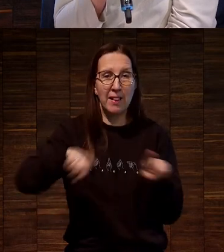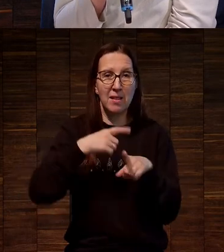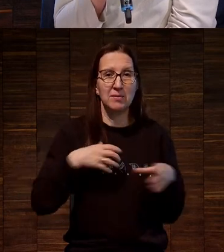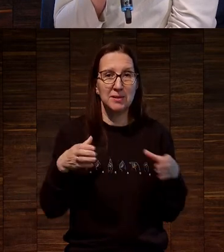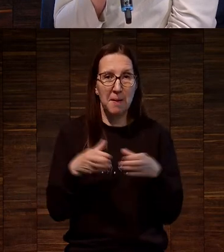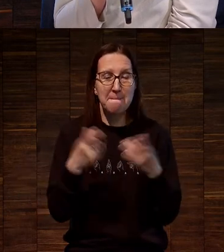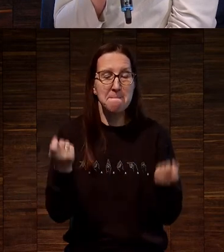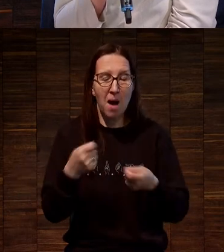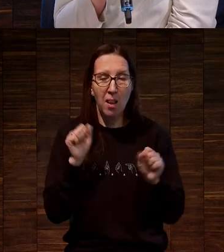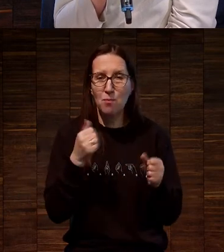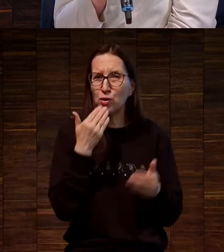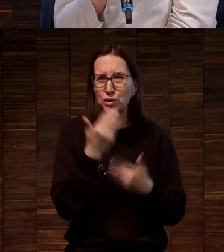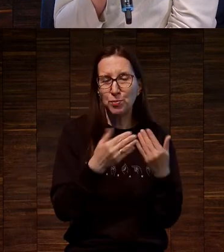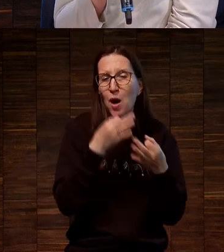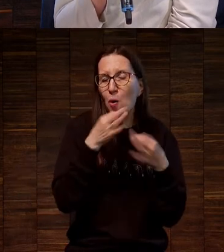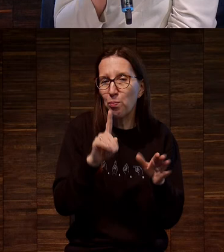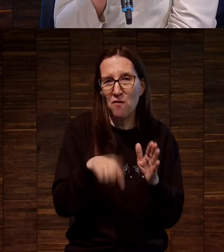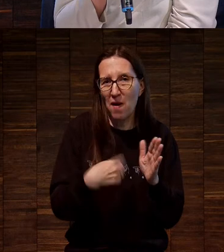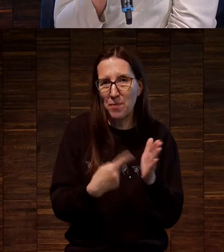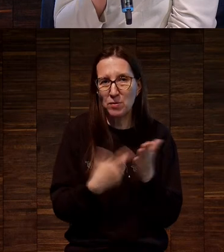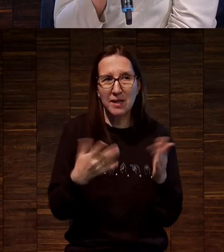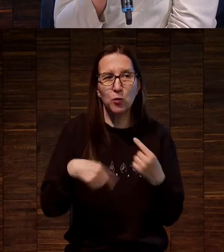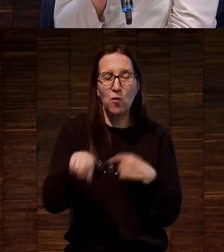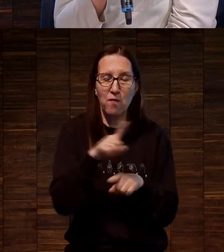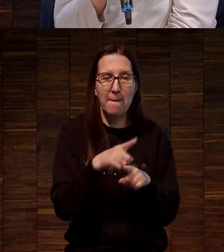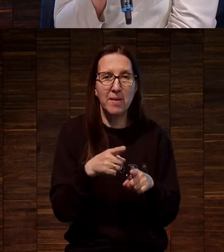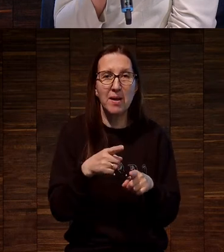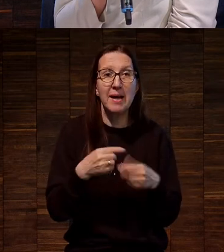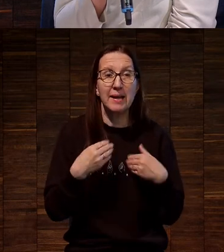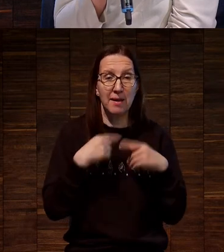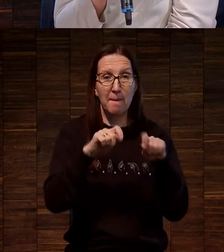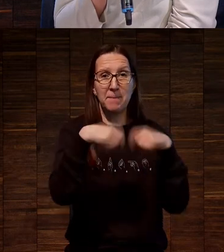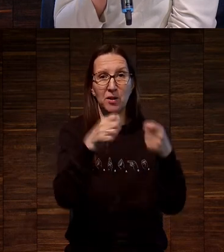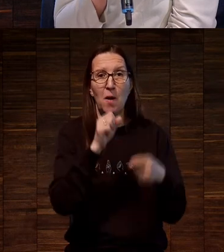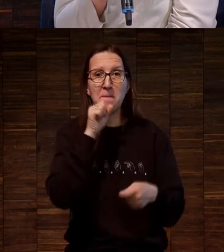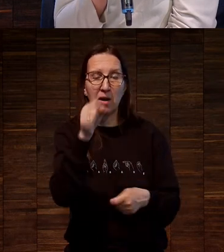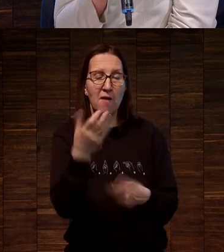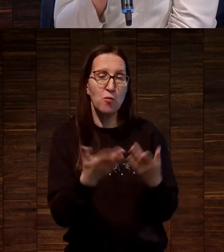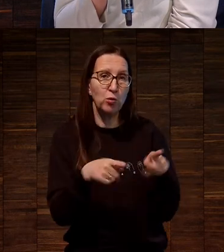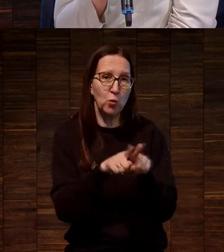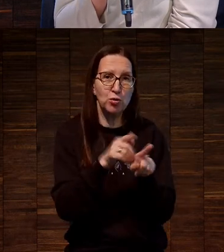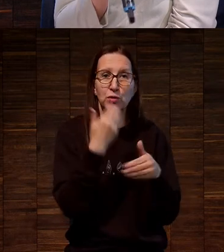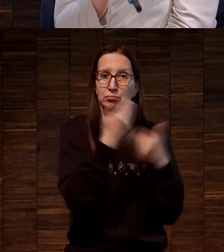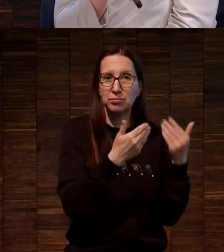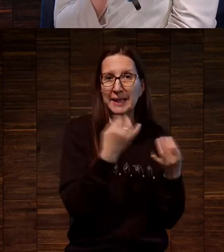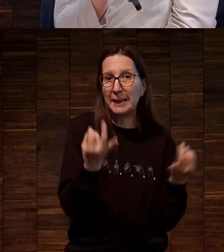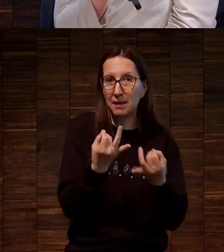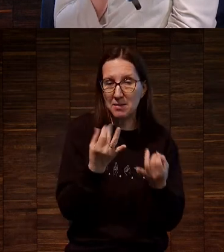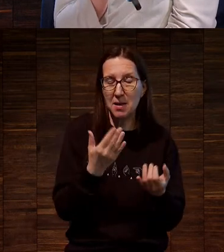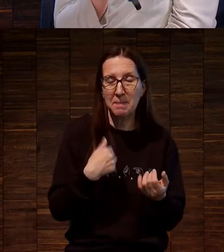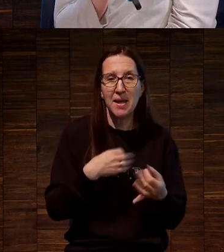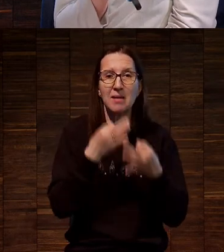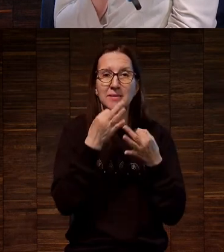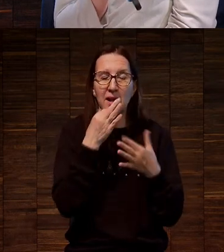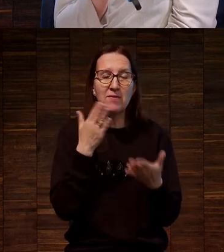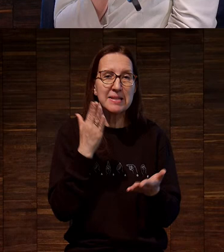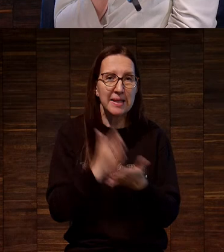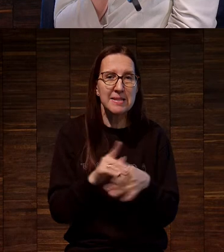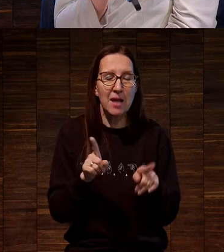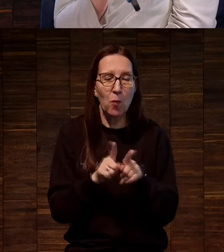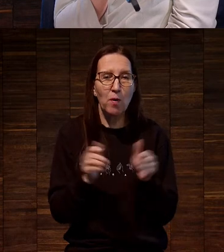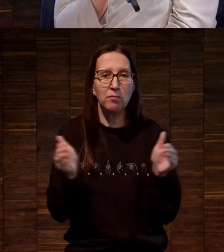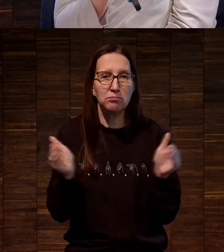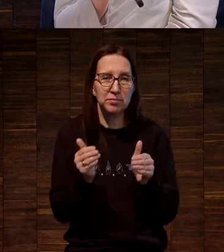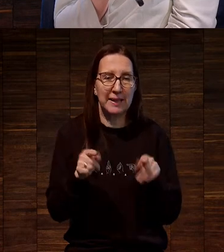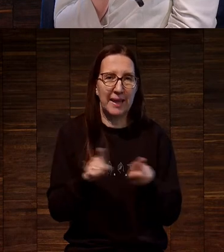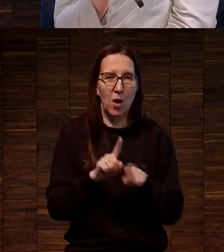мало. Можно задавать любые вопросы, которые вам... То есть я произвела микрофон, потому что мне тоже искренне интересно. И мне нравится, когда из какой-то очень маленькой